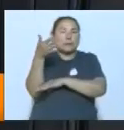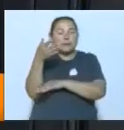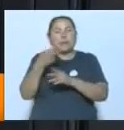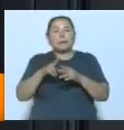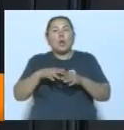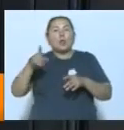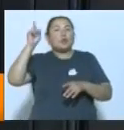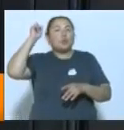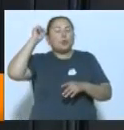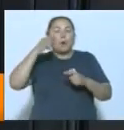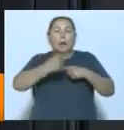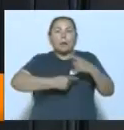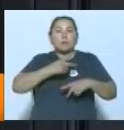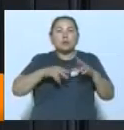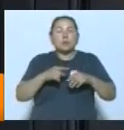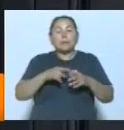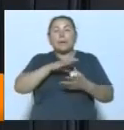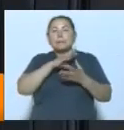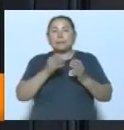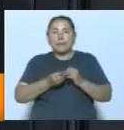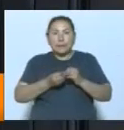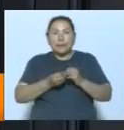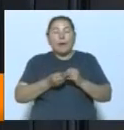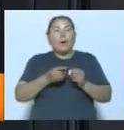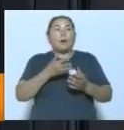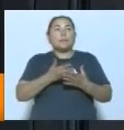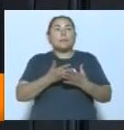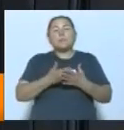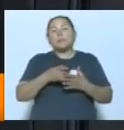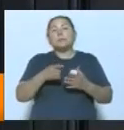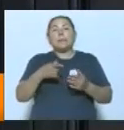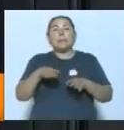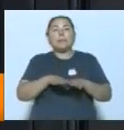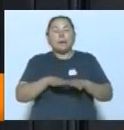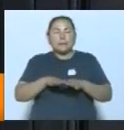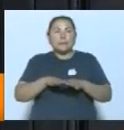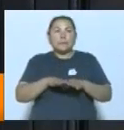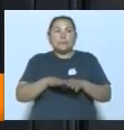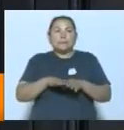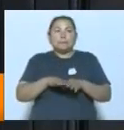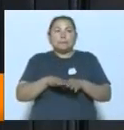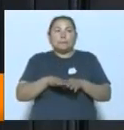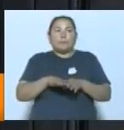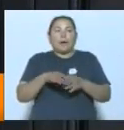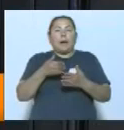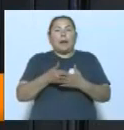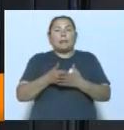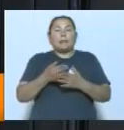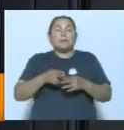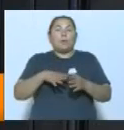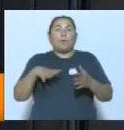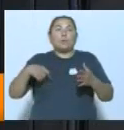өзіміздің рухани дүниемізде, міне мәселе осыда, сен басқа нәрсемен ешкімді таңғалдыра алмайсың. Ал осы